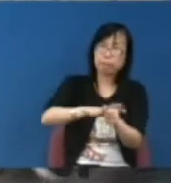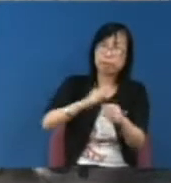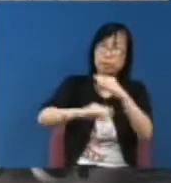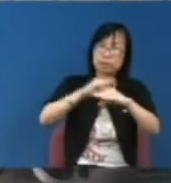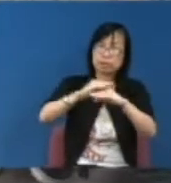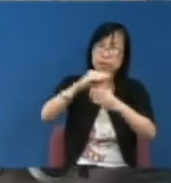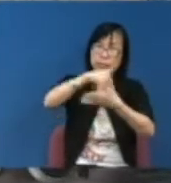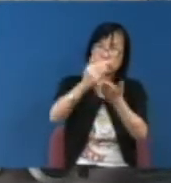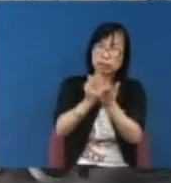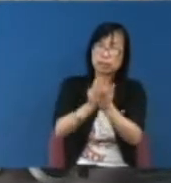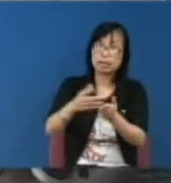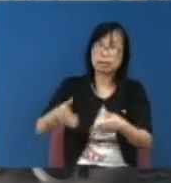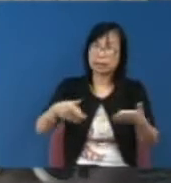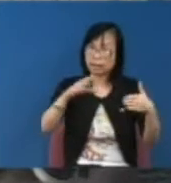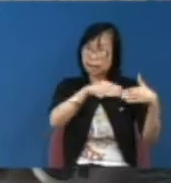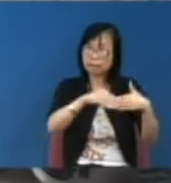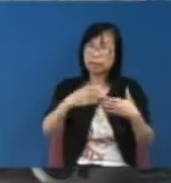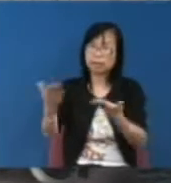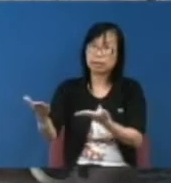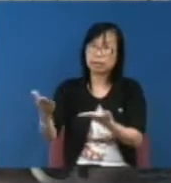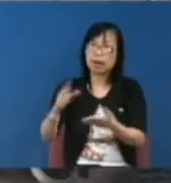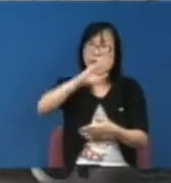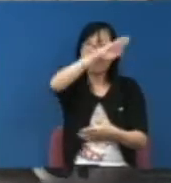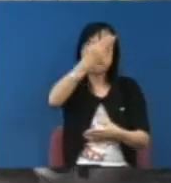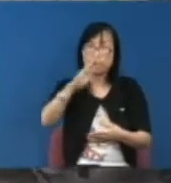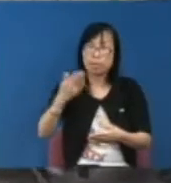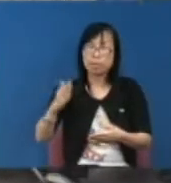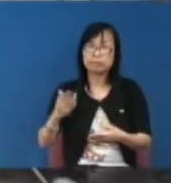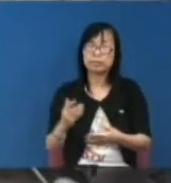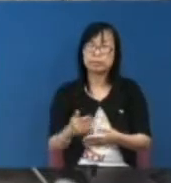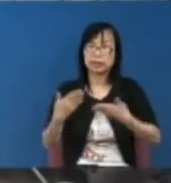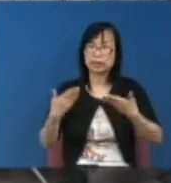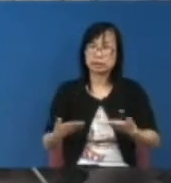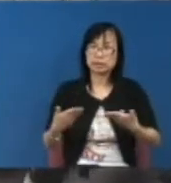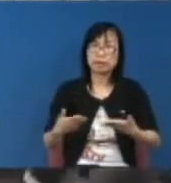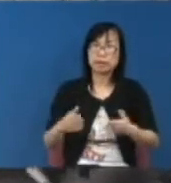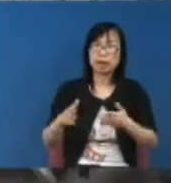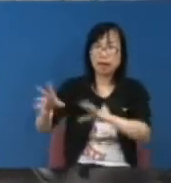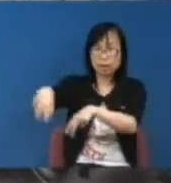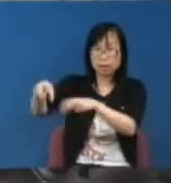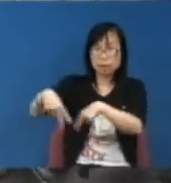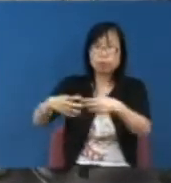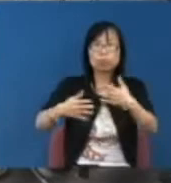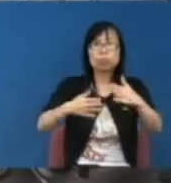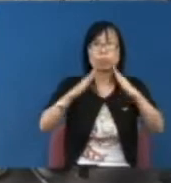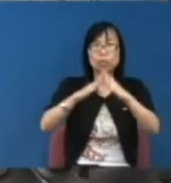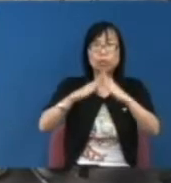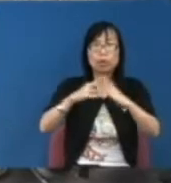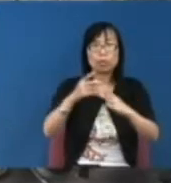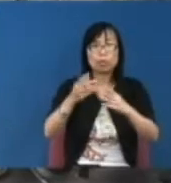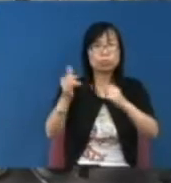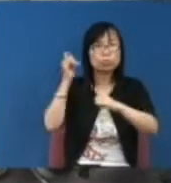實想咧帶出咧話玻璃個方便，即係譬如咧，而家可能村屋大家見到好傳統咁，咁